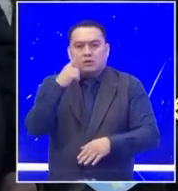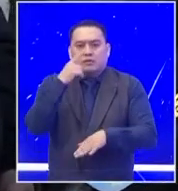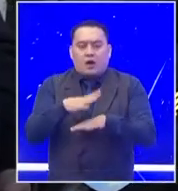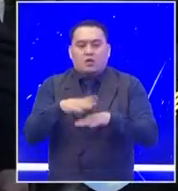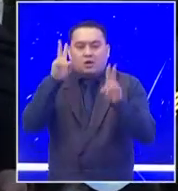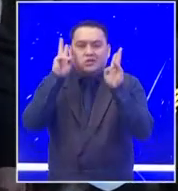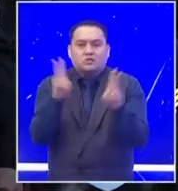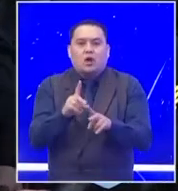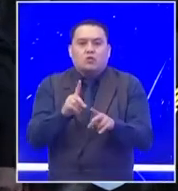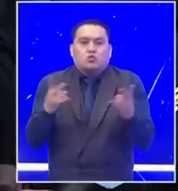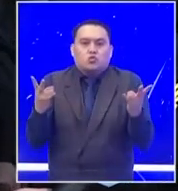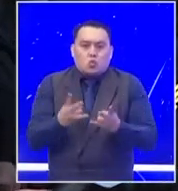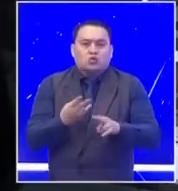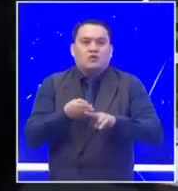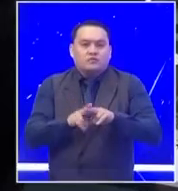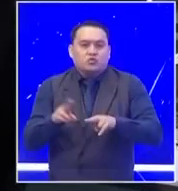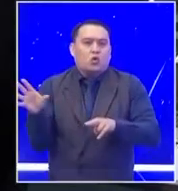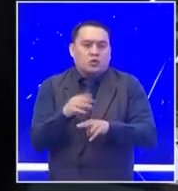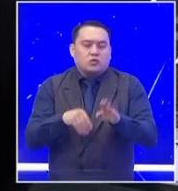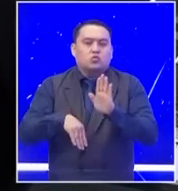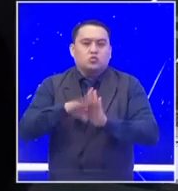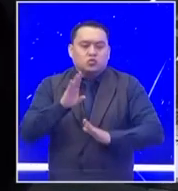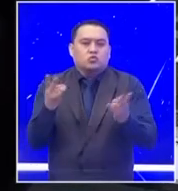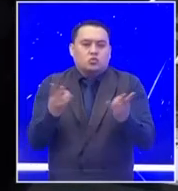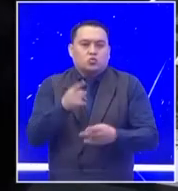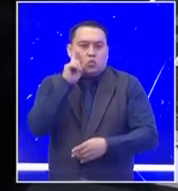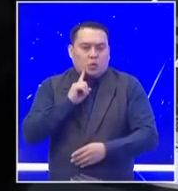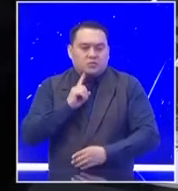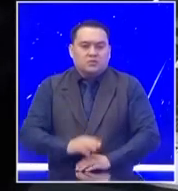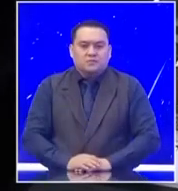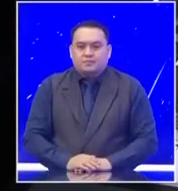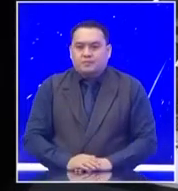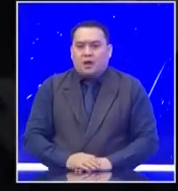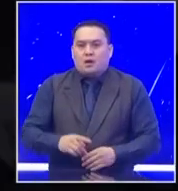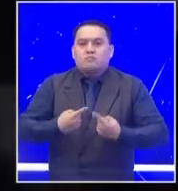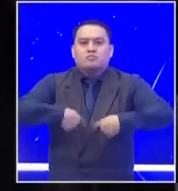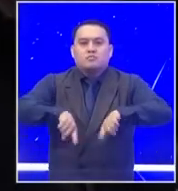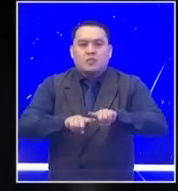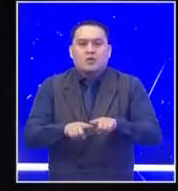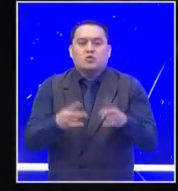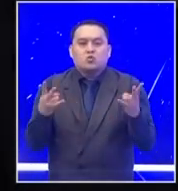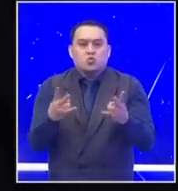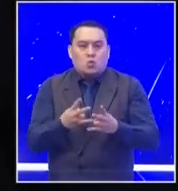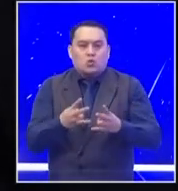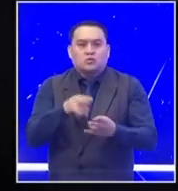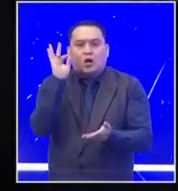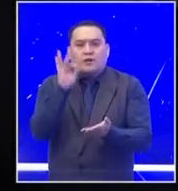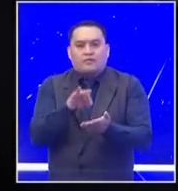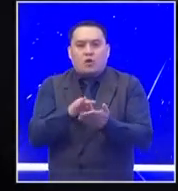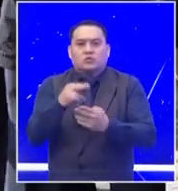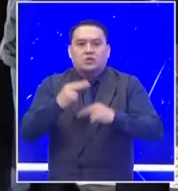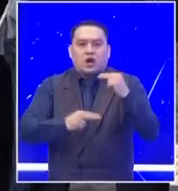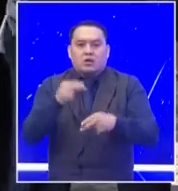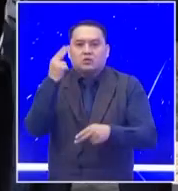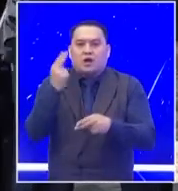Я не знаю, надо же вот это все решать. Амандык Баталов также указал представителям подрядной организации «Астана Курылыс» на медленный темп строительных